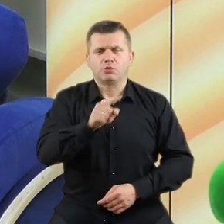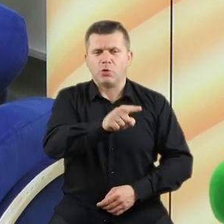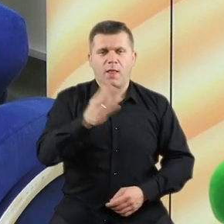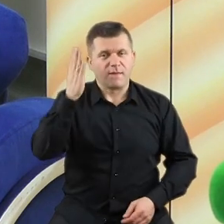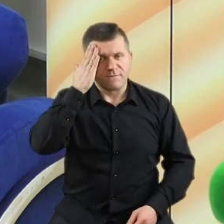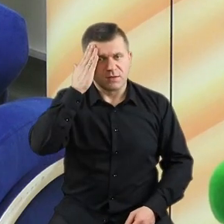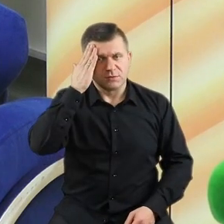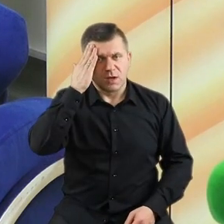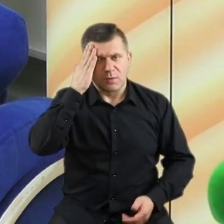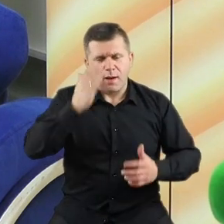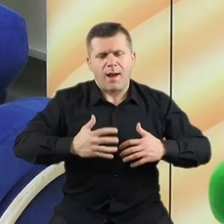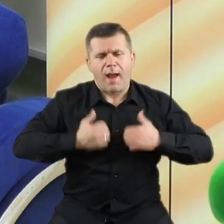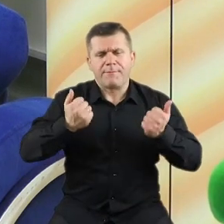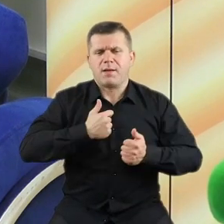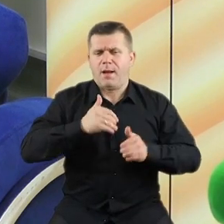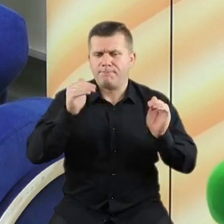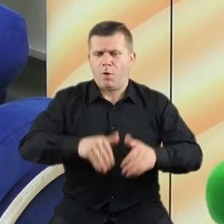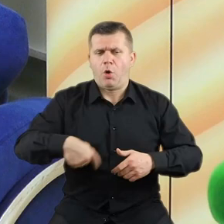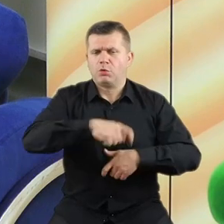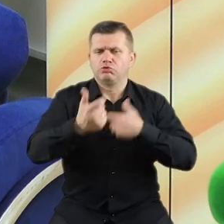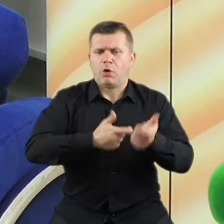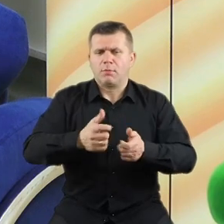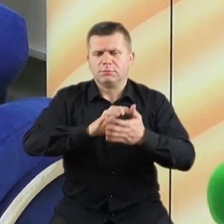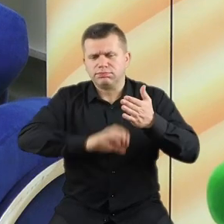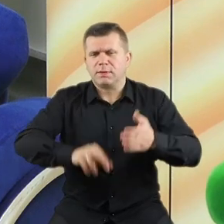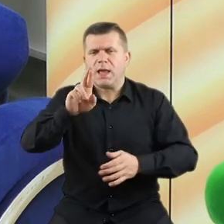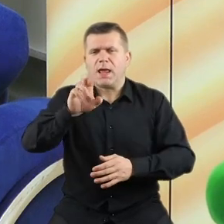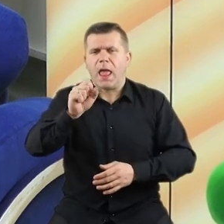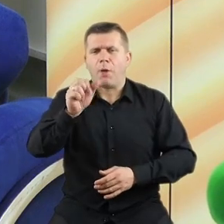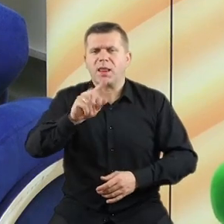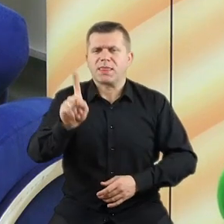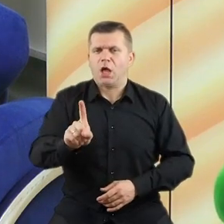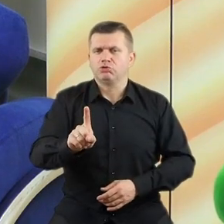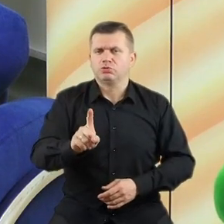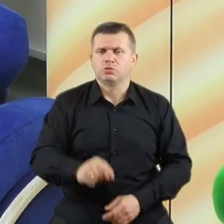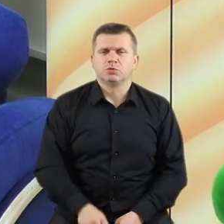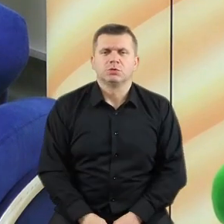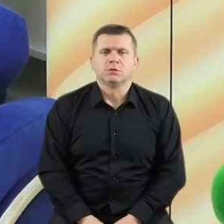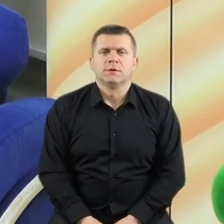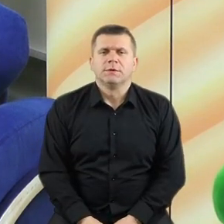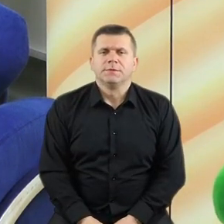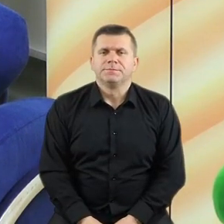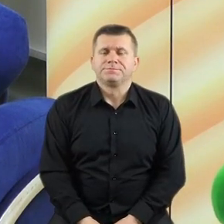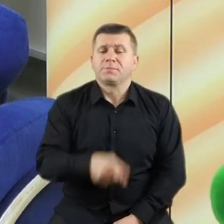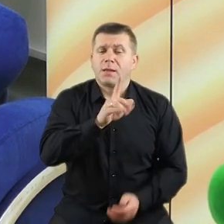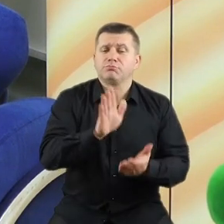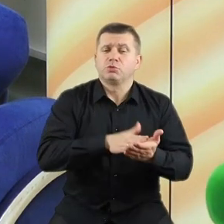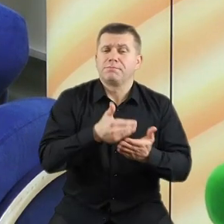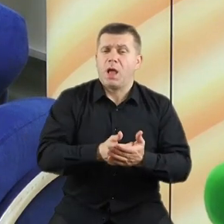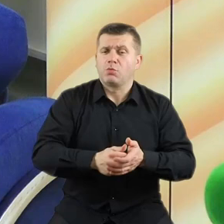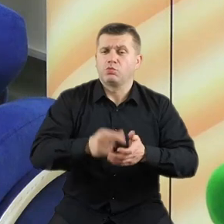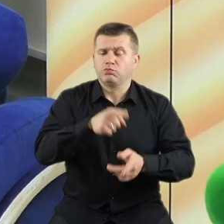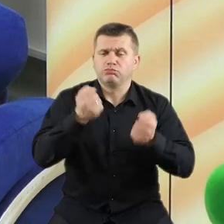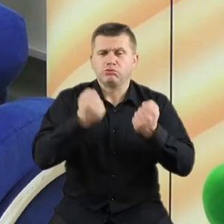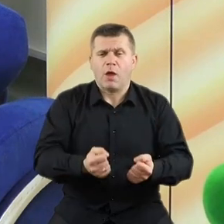wiedziała, żebym ja z tego mogła zrobić reportaż. Bo wiesz, to nawet w jej przypadku ciężar